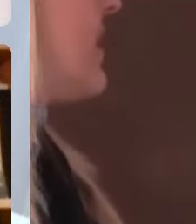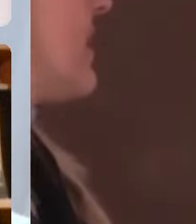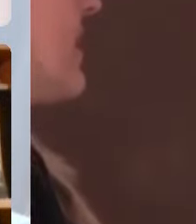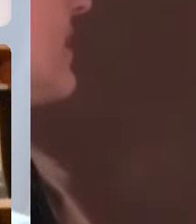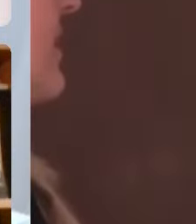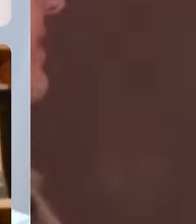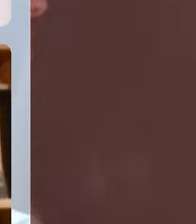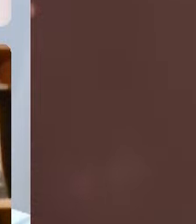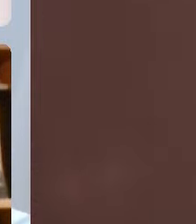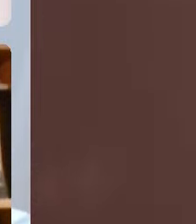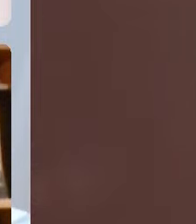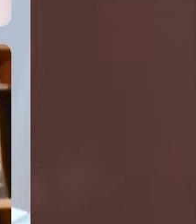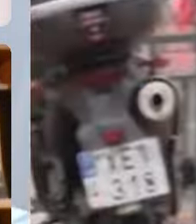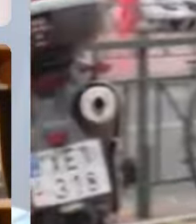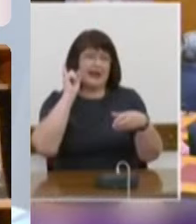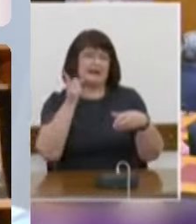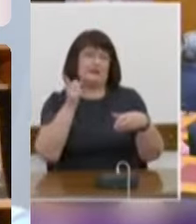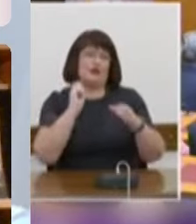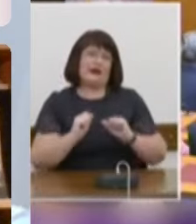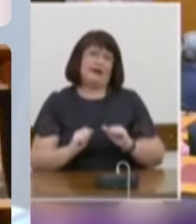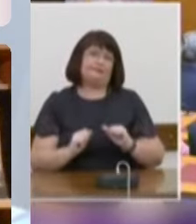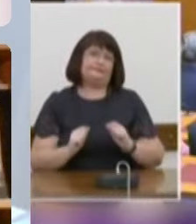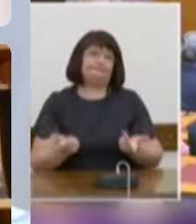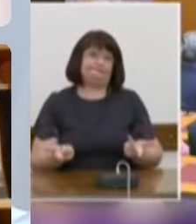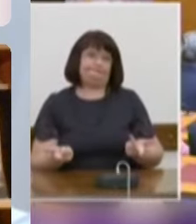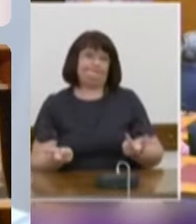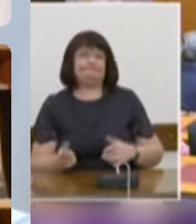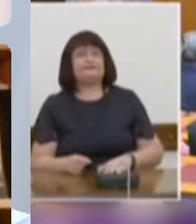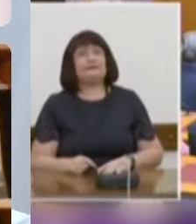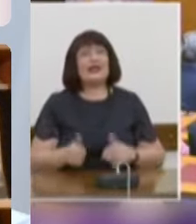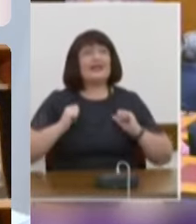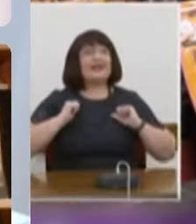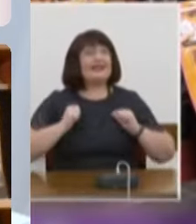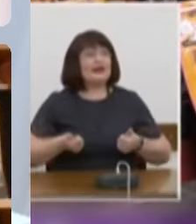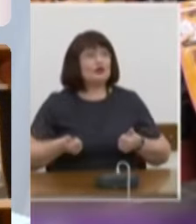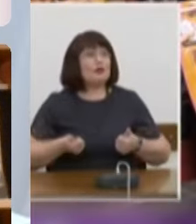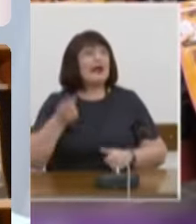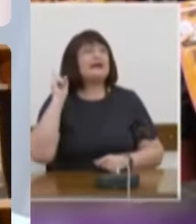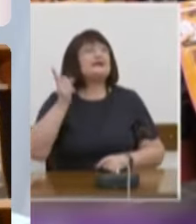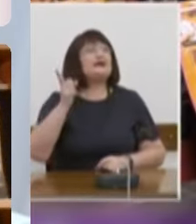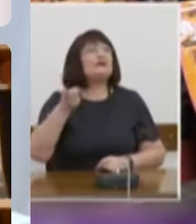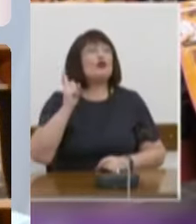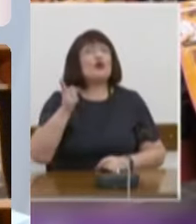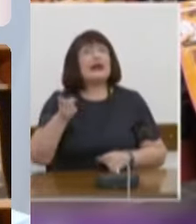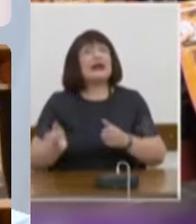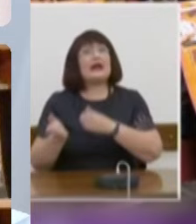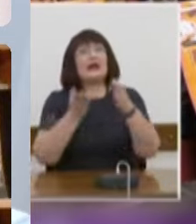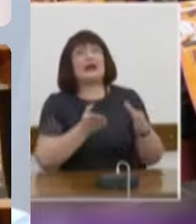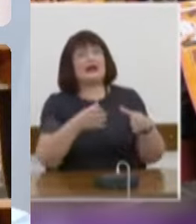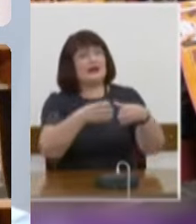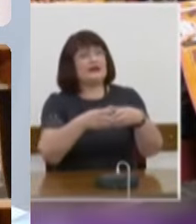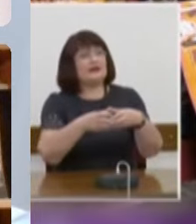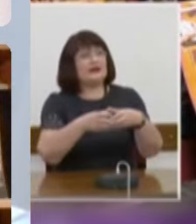Οφείλει να πληροφορείται, όπως και ο γραμματέας κοινοβουλευτικής ομάδας, και επίσης η κοινοβουλευτική ομάδα